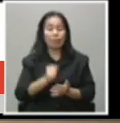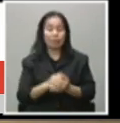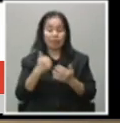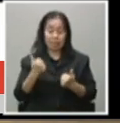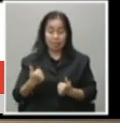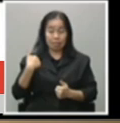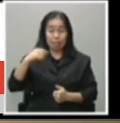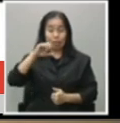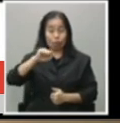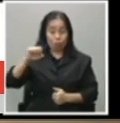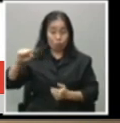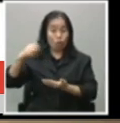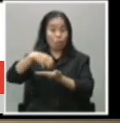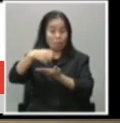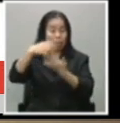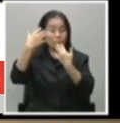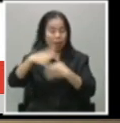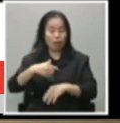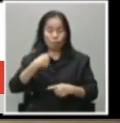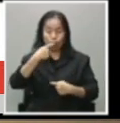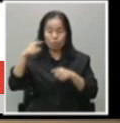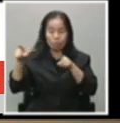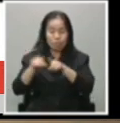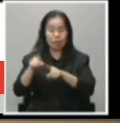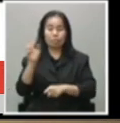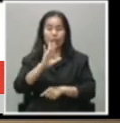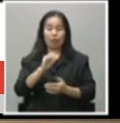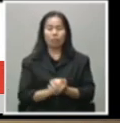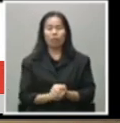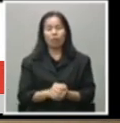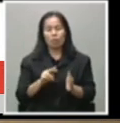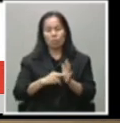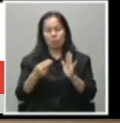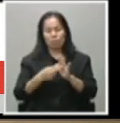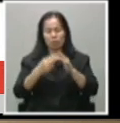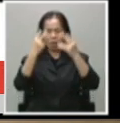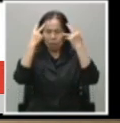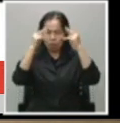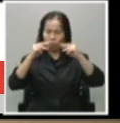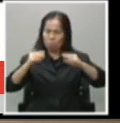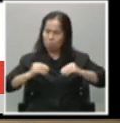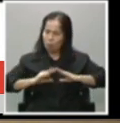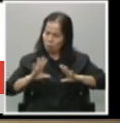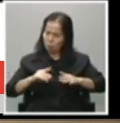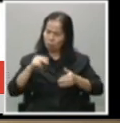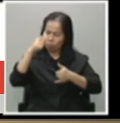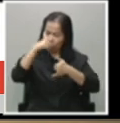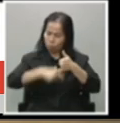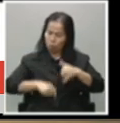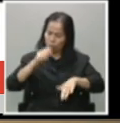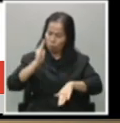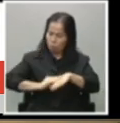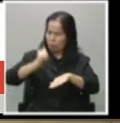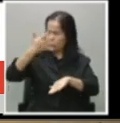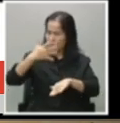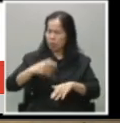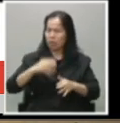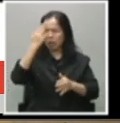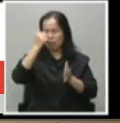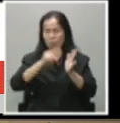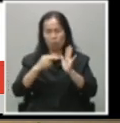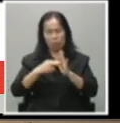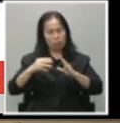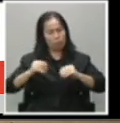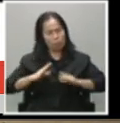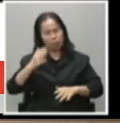แล้วนะคะที่ฉันจะไม่กล่าวซ้ำแต่ก็ท่านยังไม่ยอมรับในความไร้ความสามารถของตัวท่านเองดิฉันก็ไม่รู้ว่าจะพูดให้ท่านได้ยินได้ในโอก